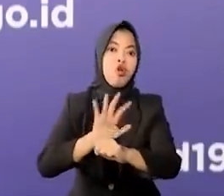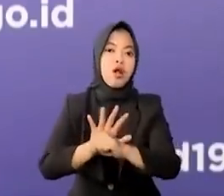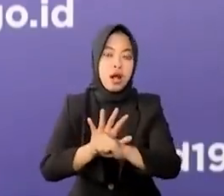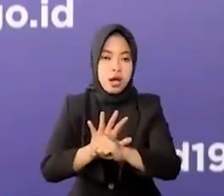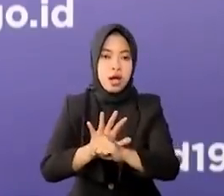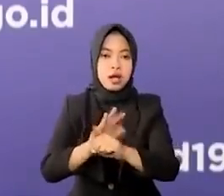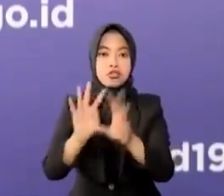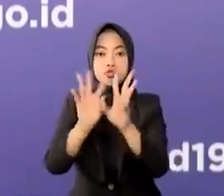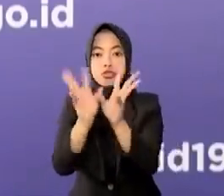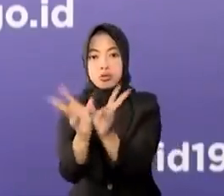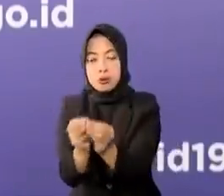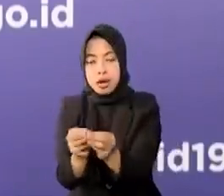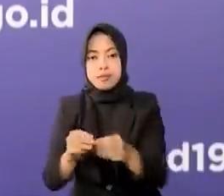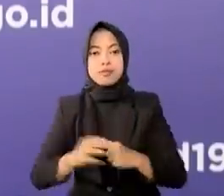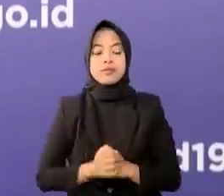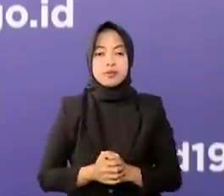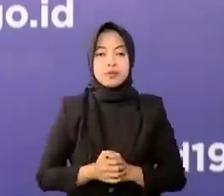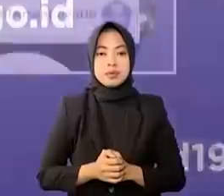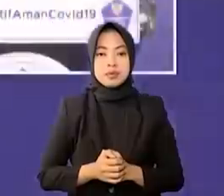sebanyak